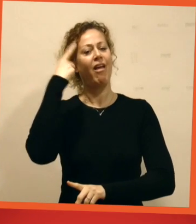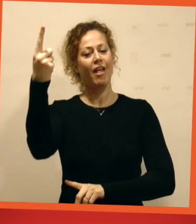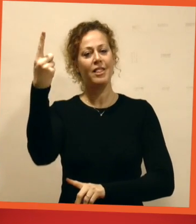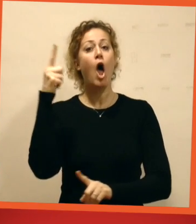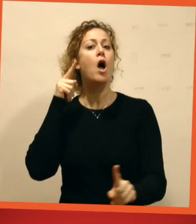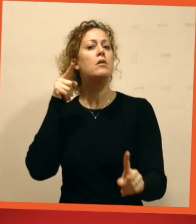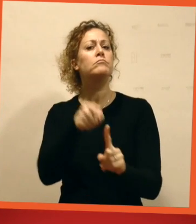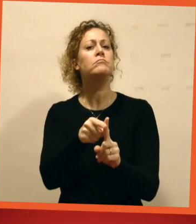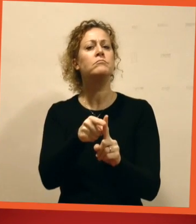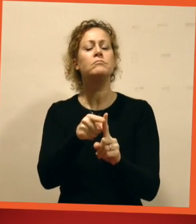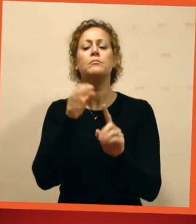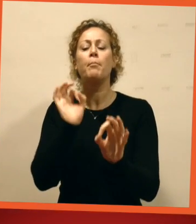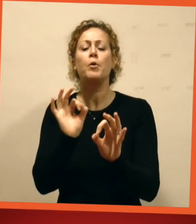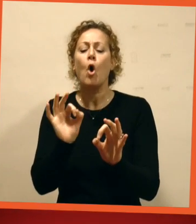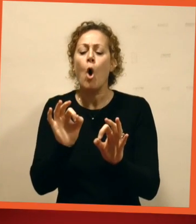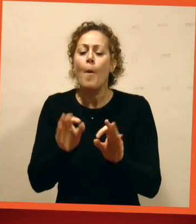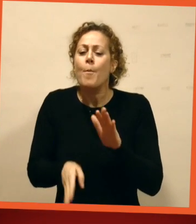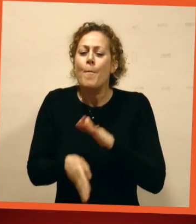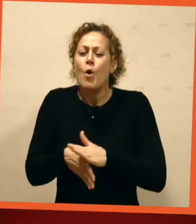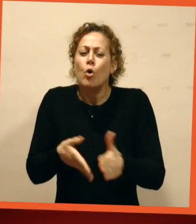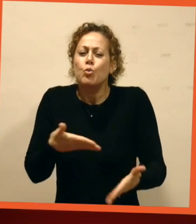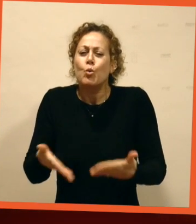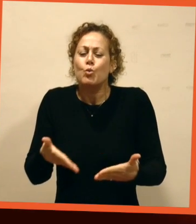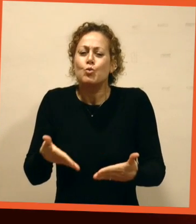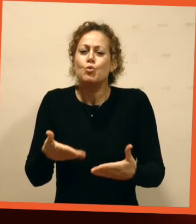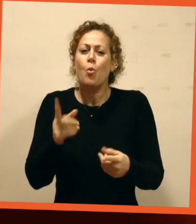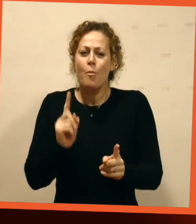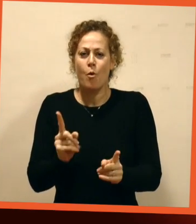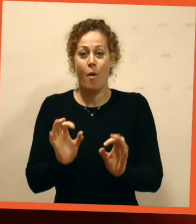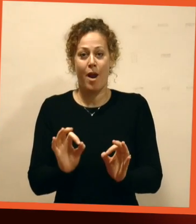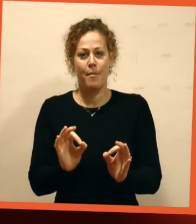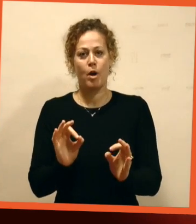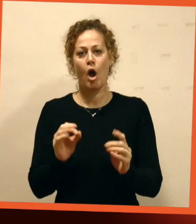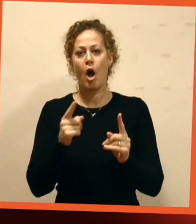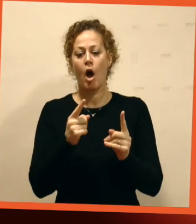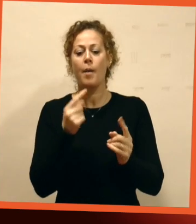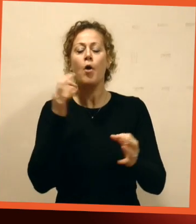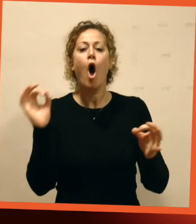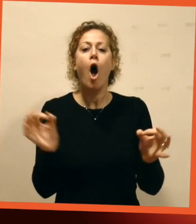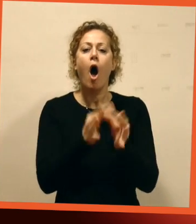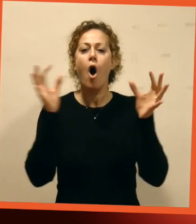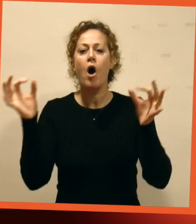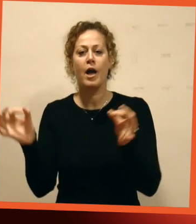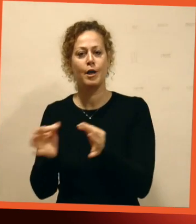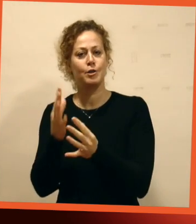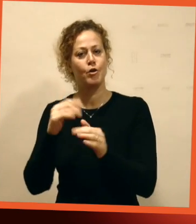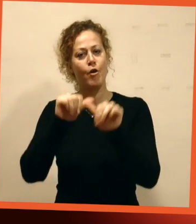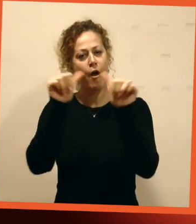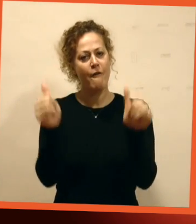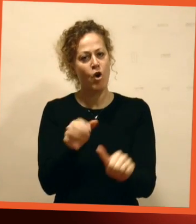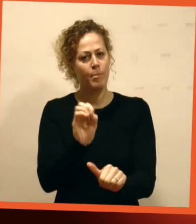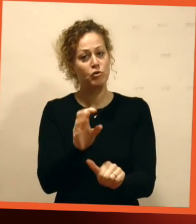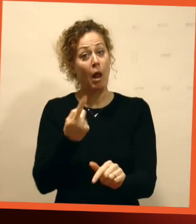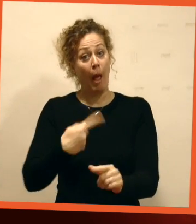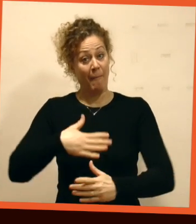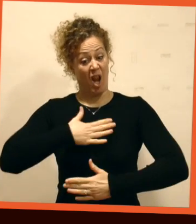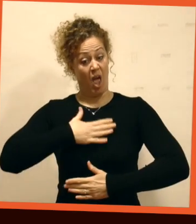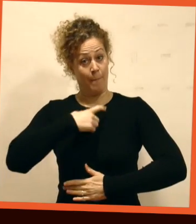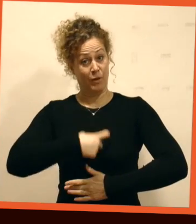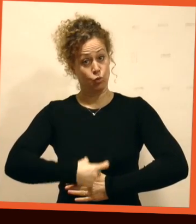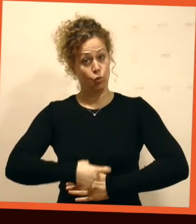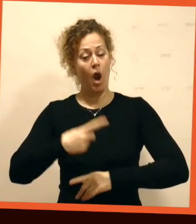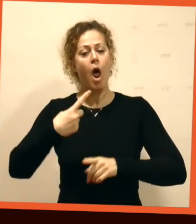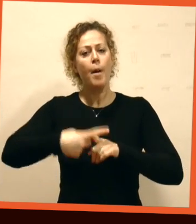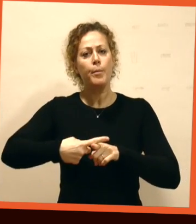fin da subito quella di creare delle occasioni di formazione per noi stessi, ma poi di seguito anche